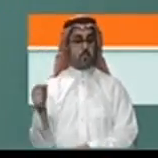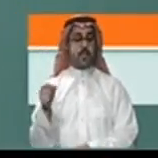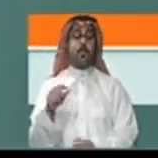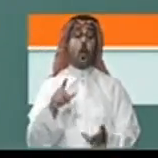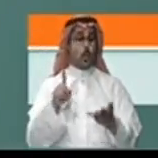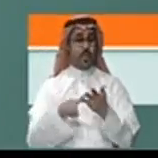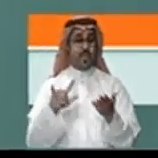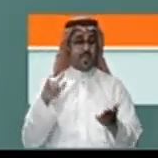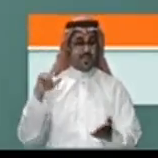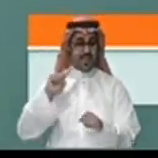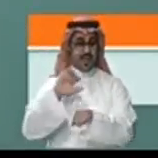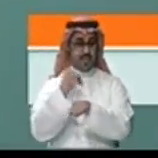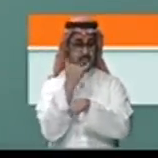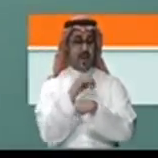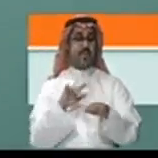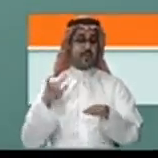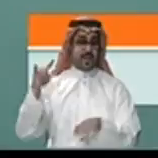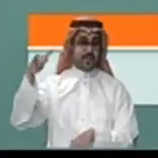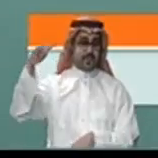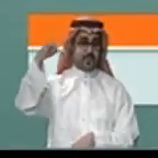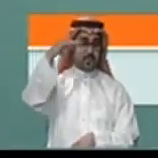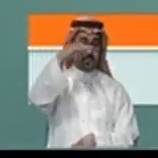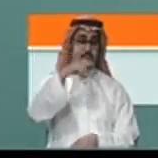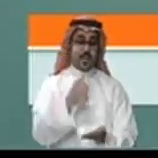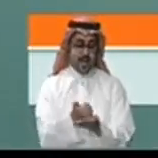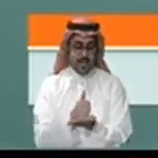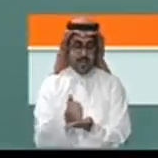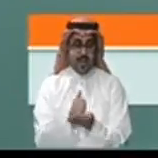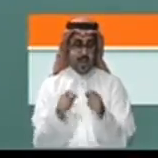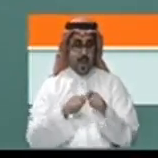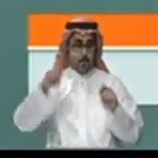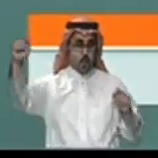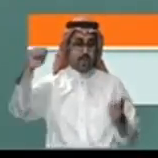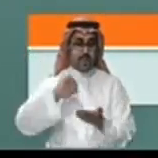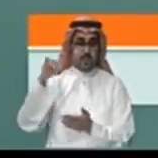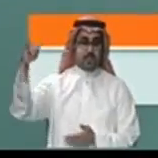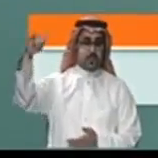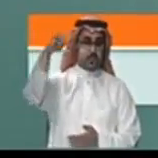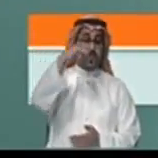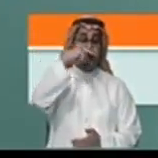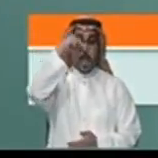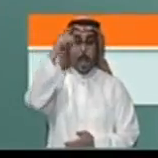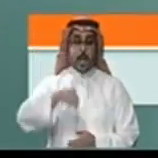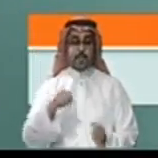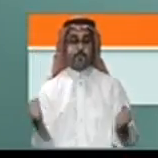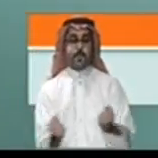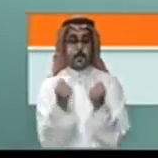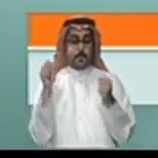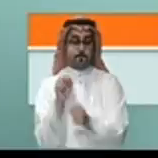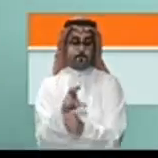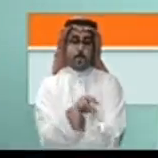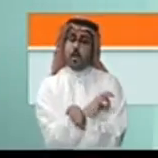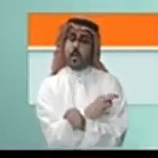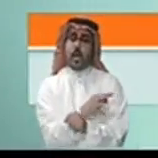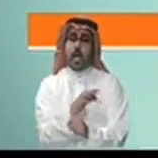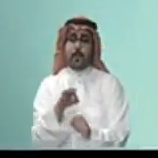طيار، وتطوير إجراءات تنسيق الإسناد الجوي القريب، وهذا مهم جدا. وهناك تفاعل وتسلم للمهمات